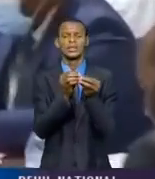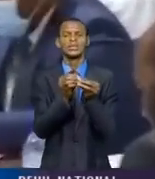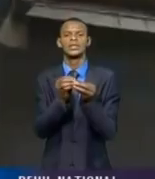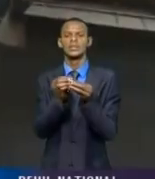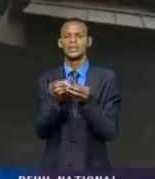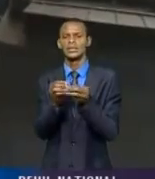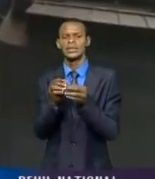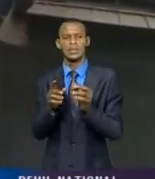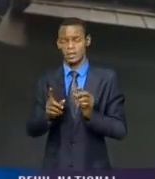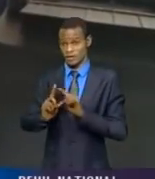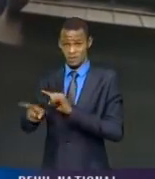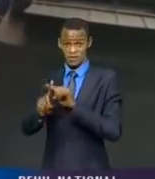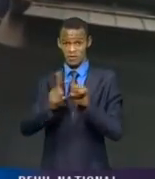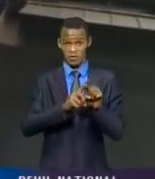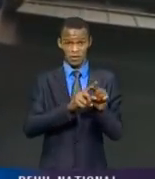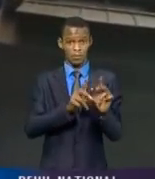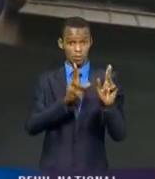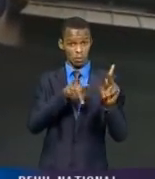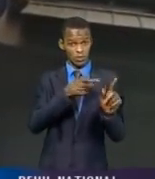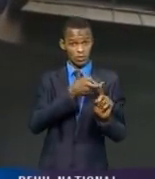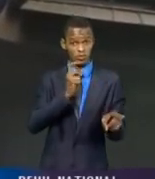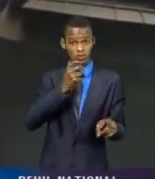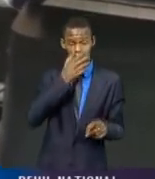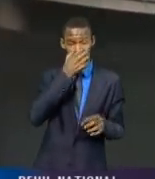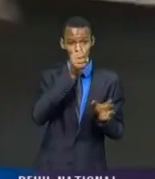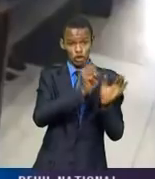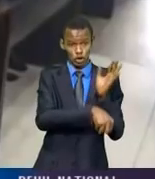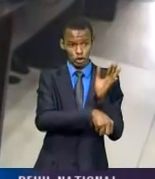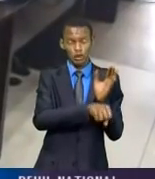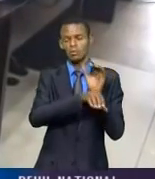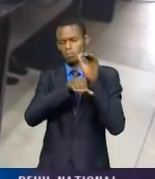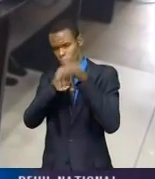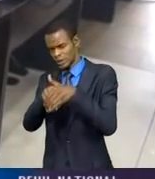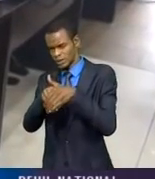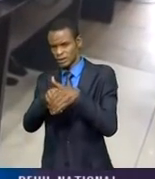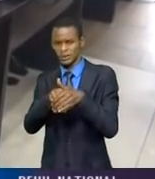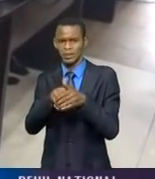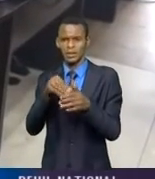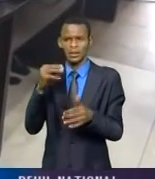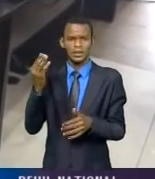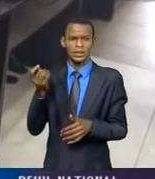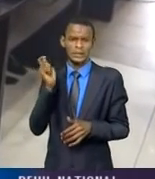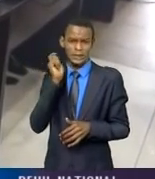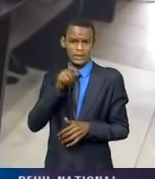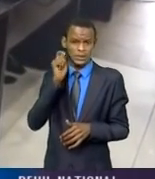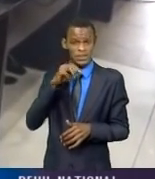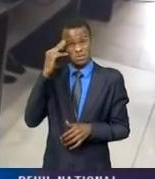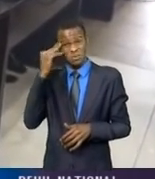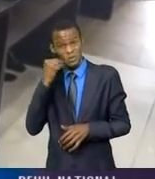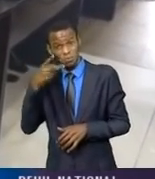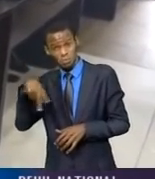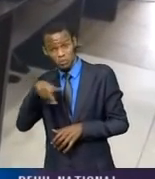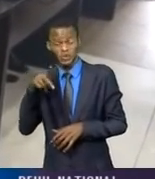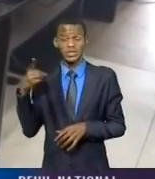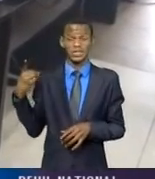des délégations venues de la province heures du sud kivu des anciens ministres provinciaux de ces données des députés provinciaux des chefs